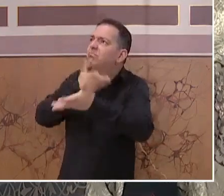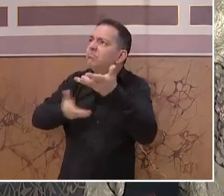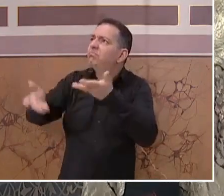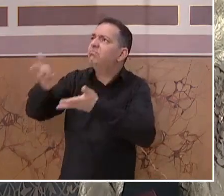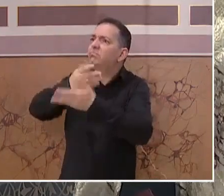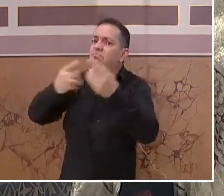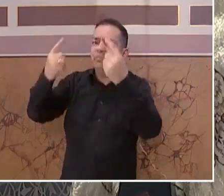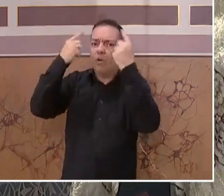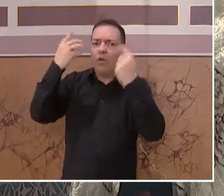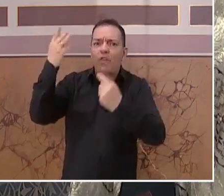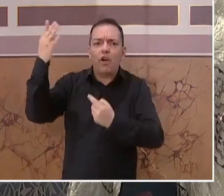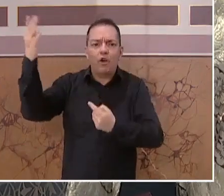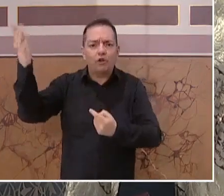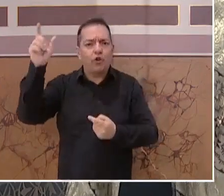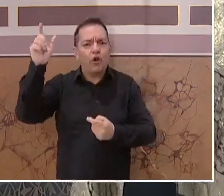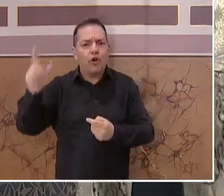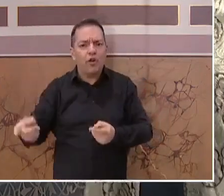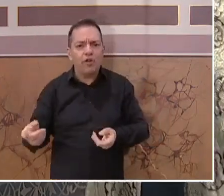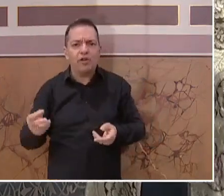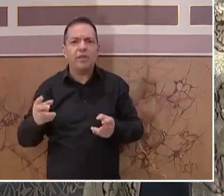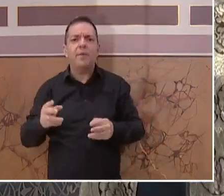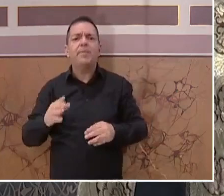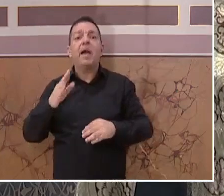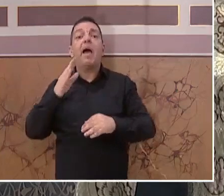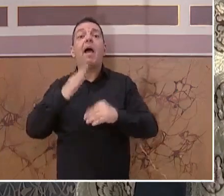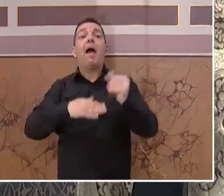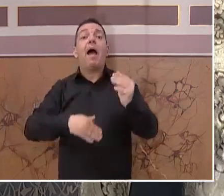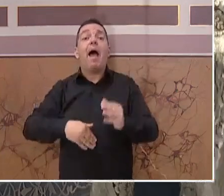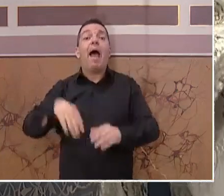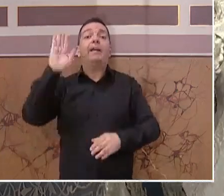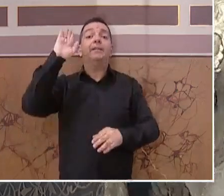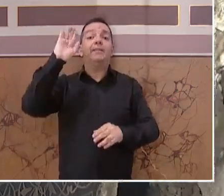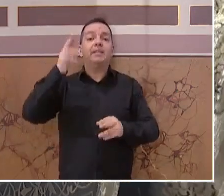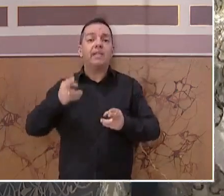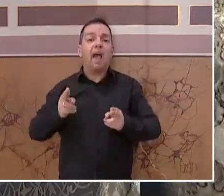με τις άκτιστες θείες ενέργειές Του.